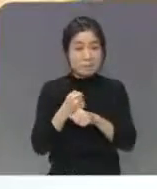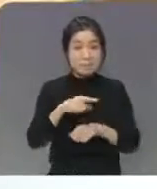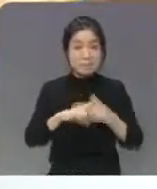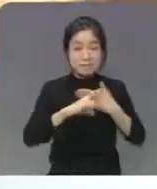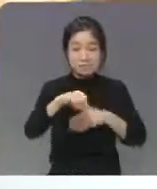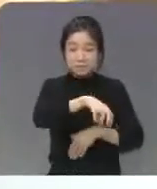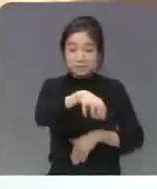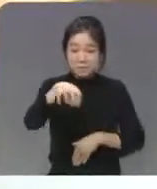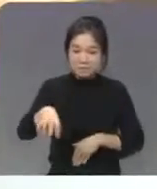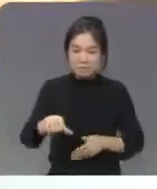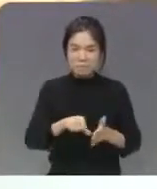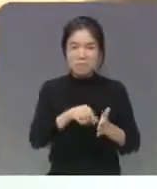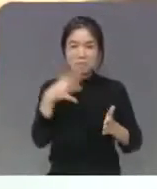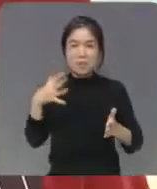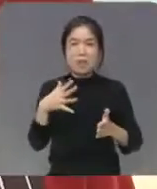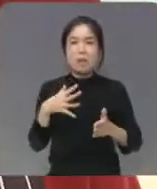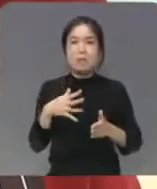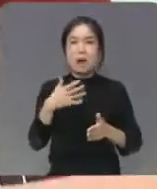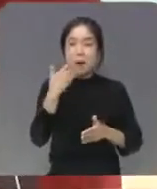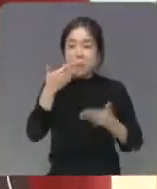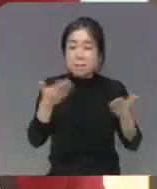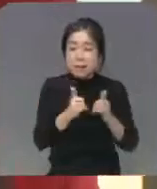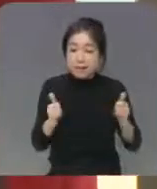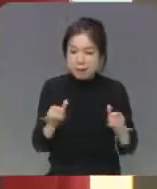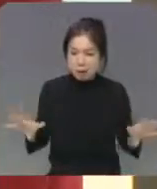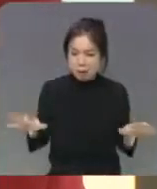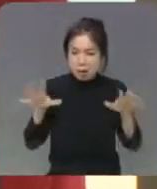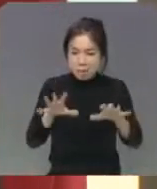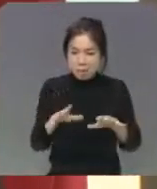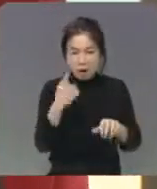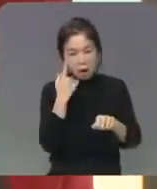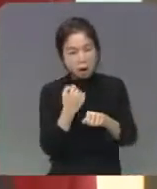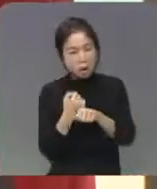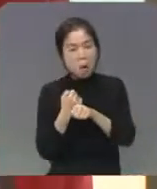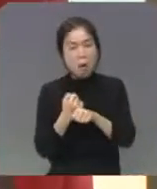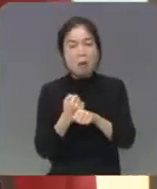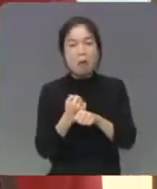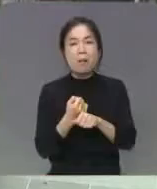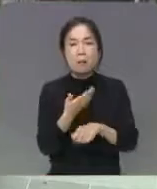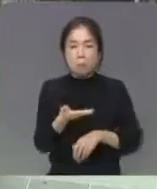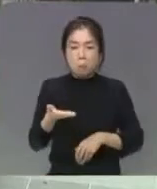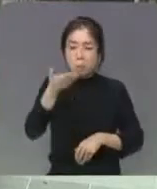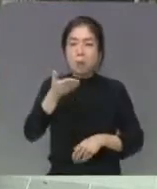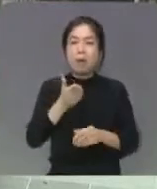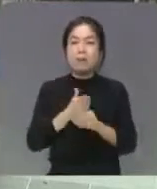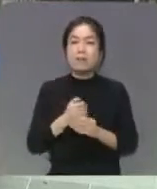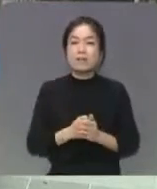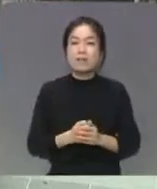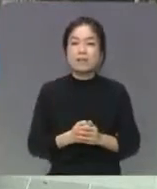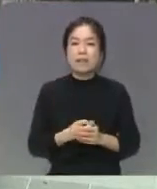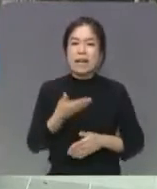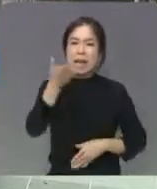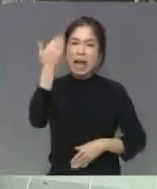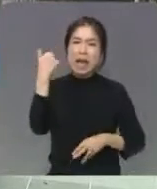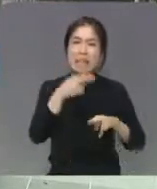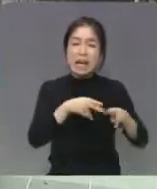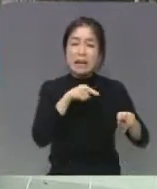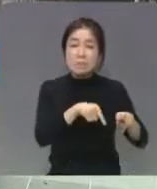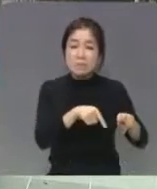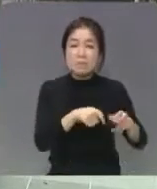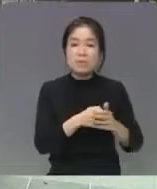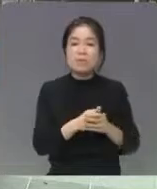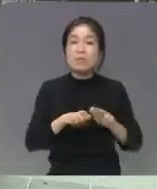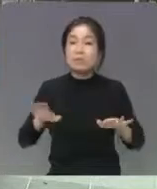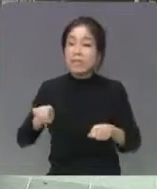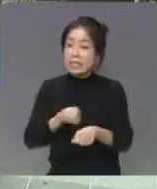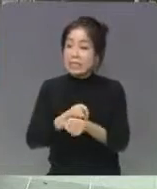식당 등 4 자들이 모여 하나씩 해내고 있습니다 p 존에 있는 메뉴에서 우리의